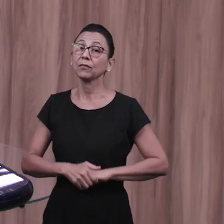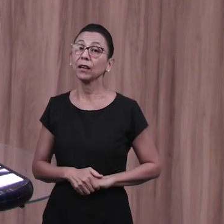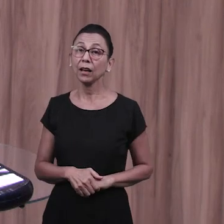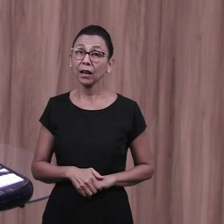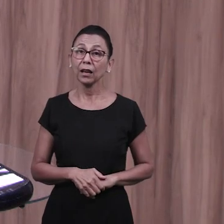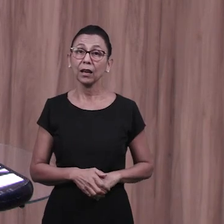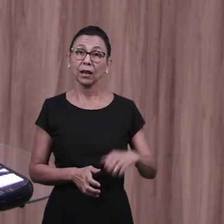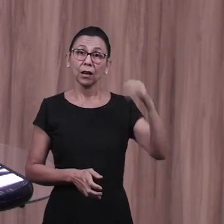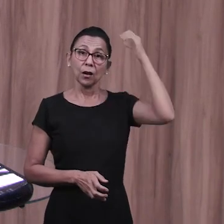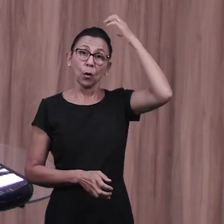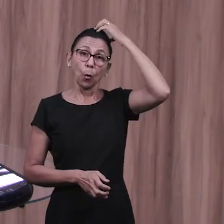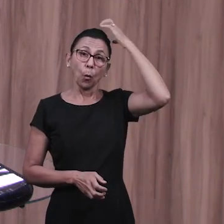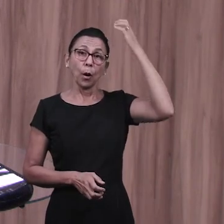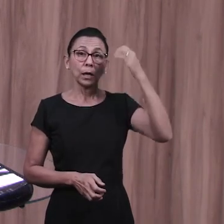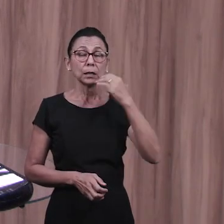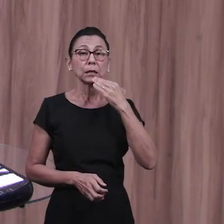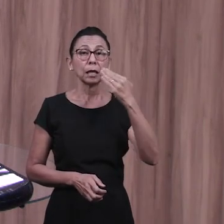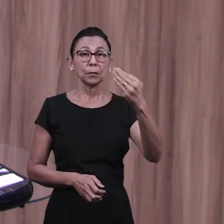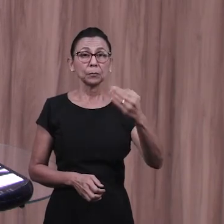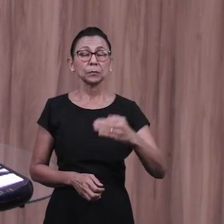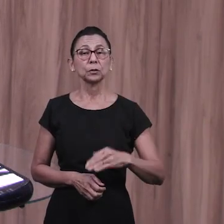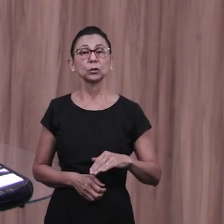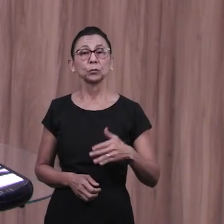bien. Et